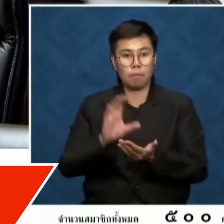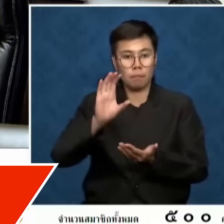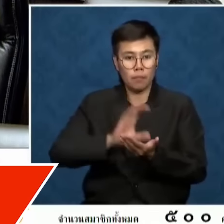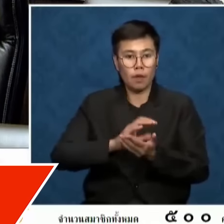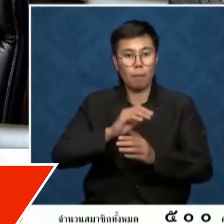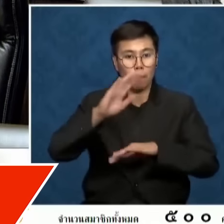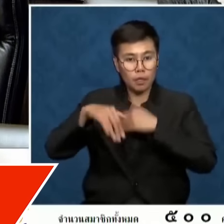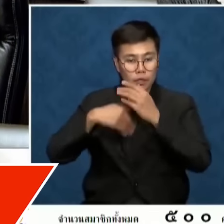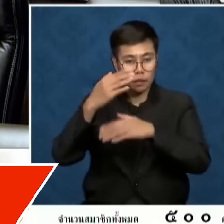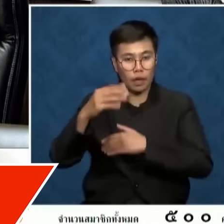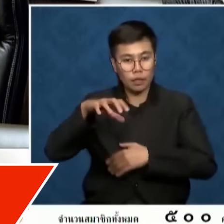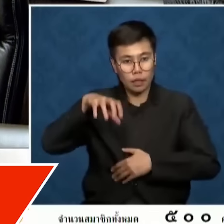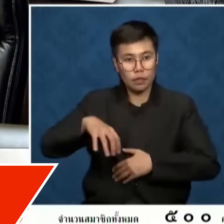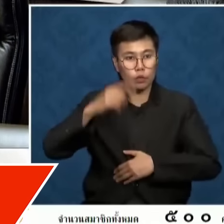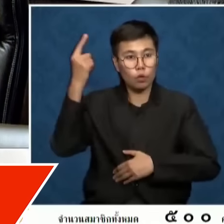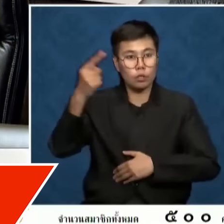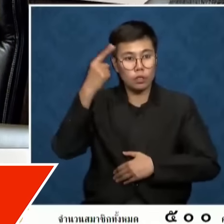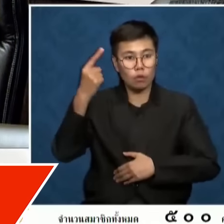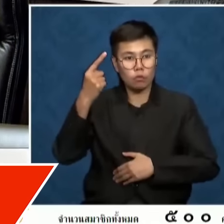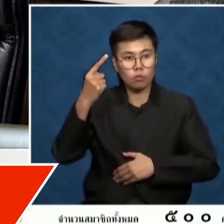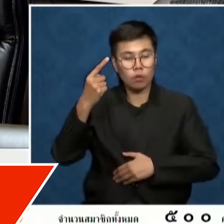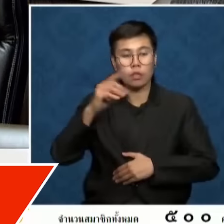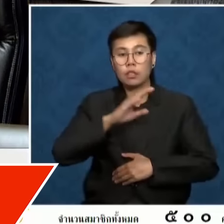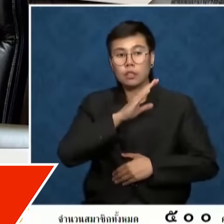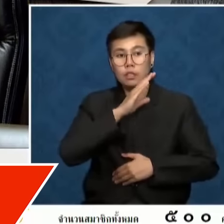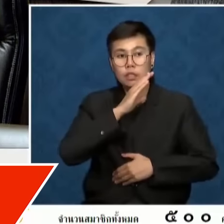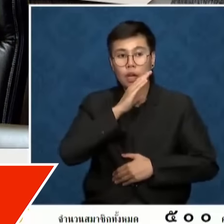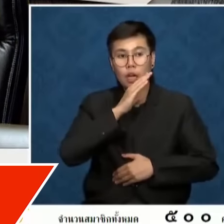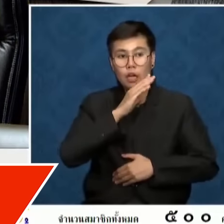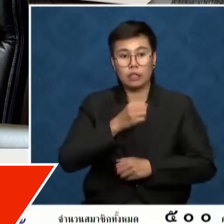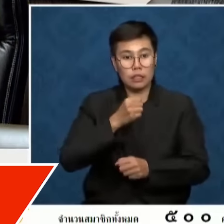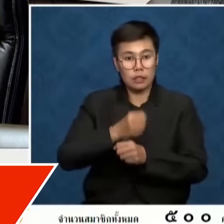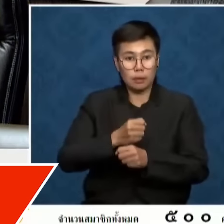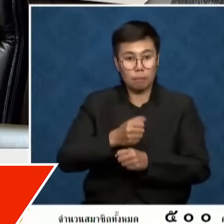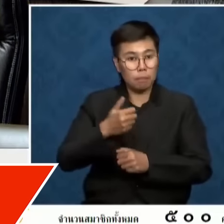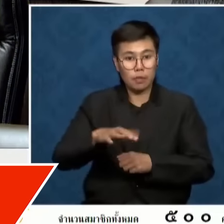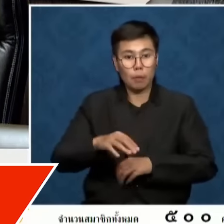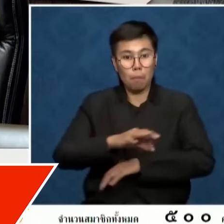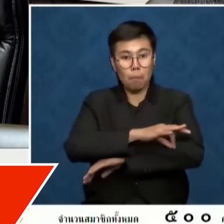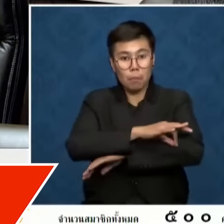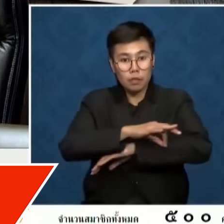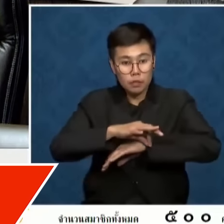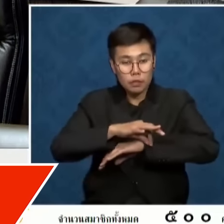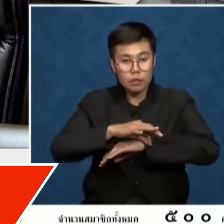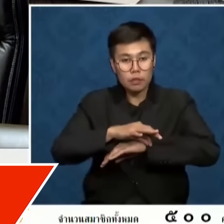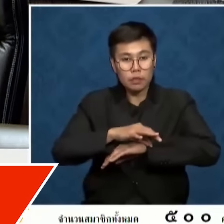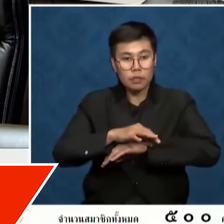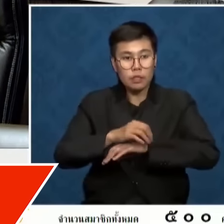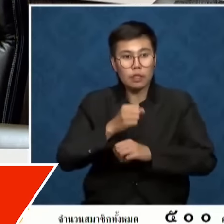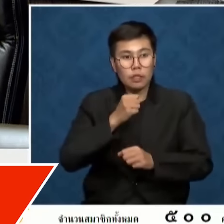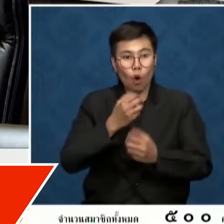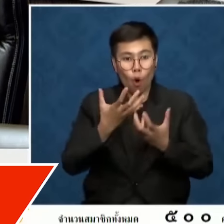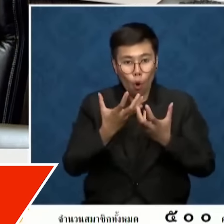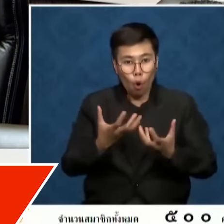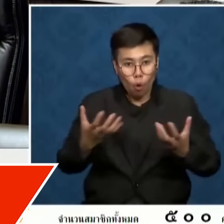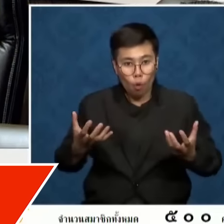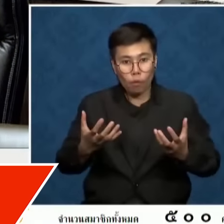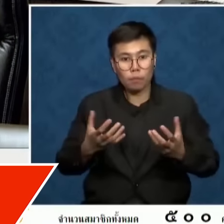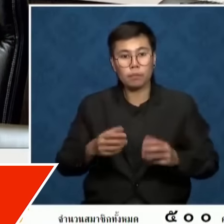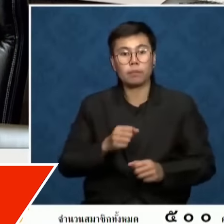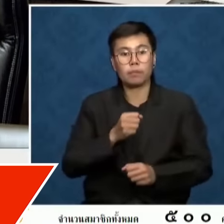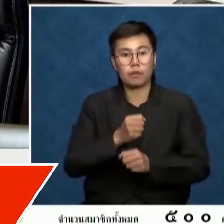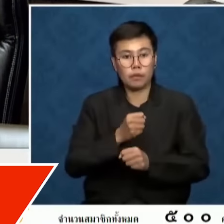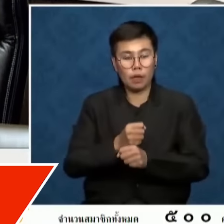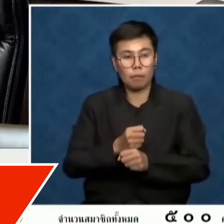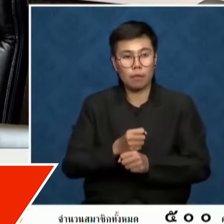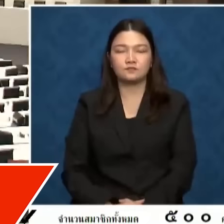เที่วทั้หมดถ้ายังพิสูรไม่ได้ วาบญชีนวตกรรม ปลงใส ก็ไม่สมควร ได้รับงบประมาณ